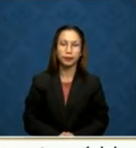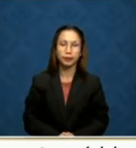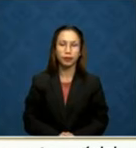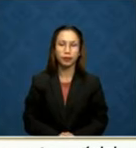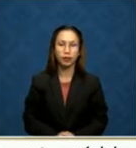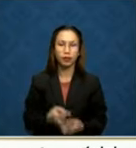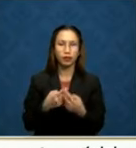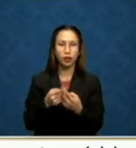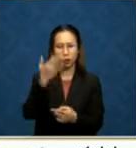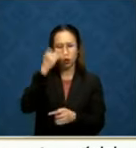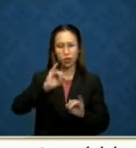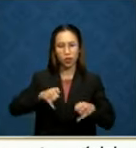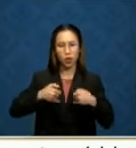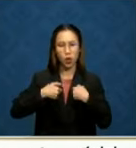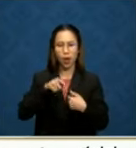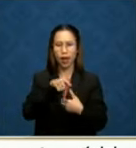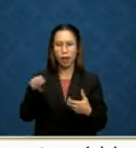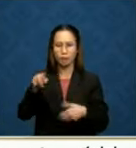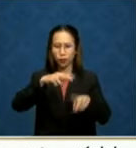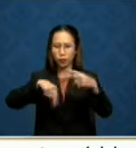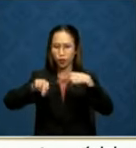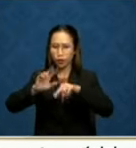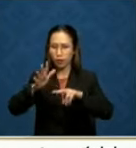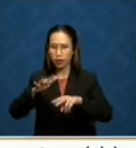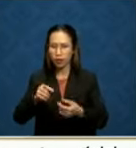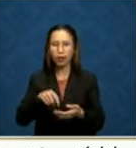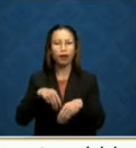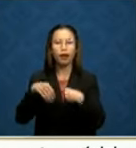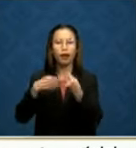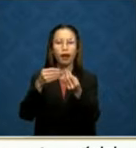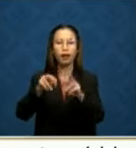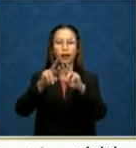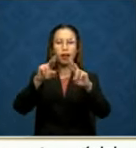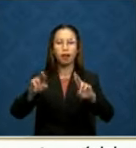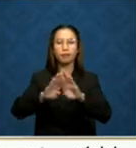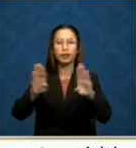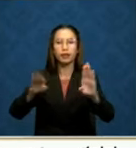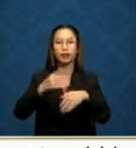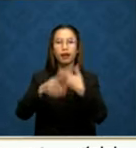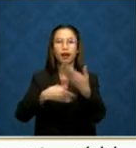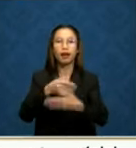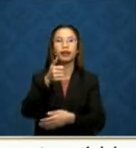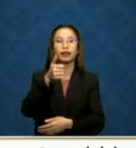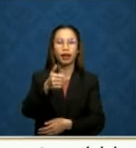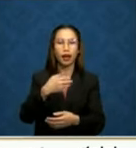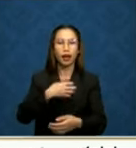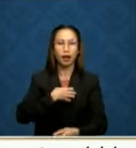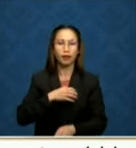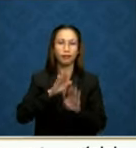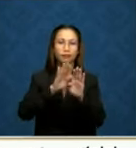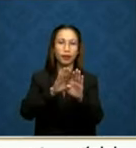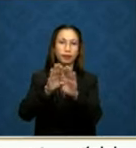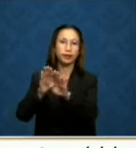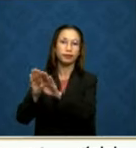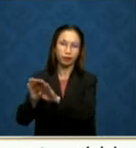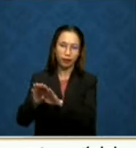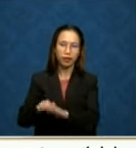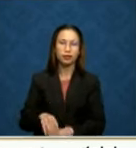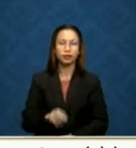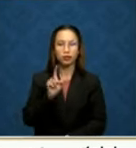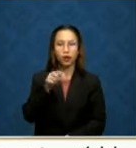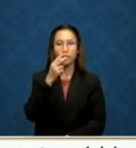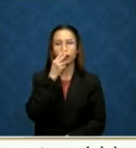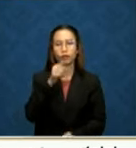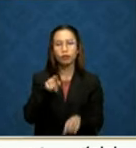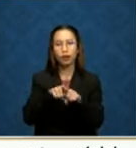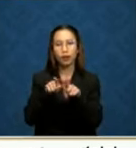ทฟอมไม่ไดตรวจสบให้ดี Claro้็มีการอนุมาศให้มีการเปิดร้านค้าออนไน์จึงอยากฝากพจานานะคะ ถึงความเป็ไปได้